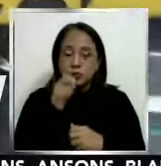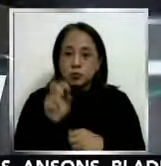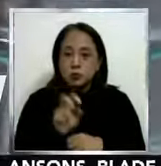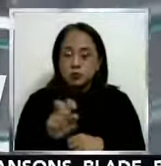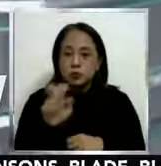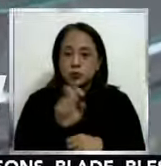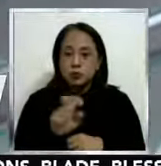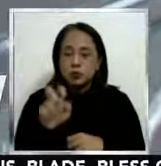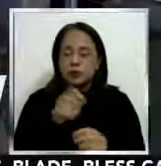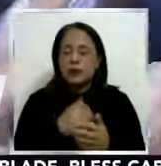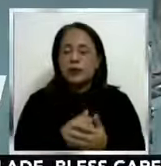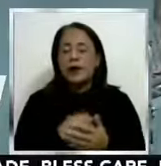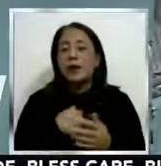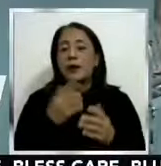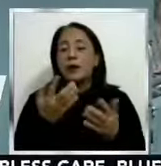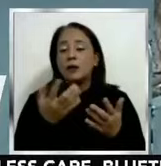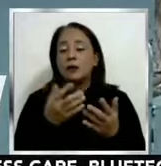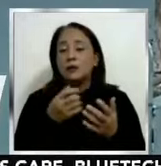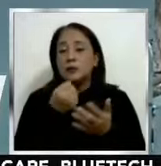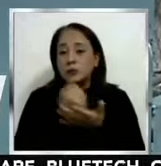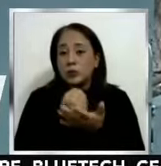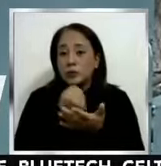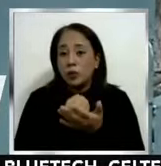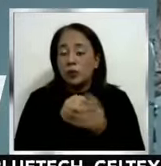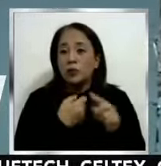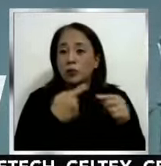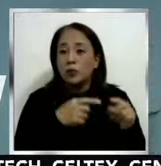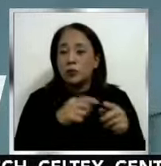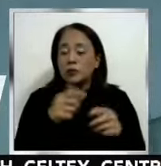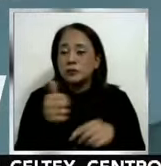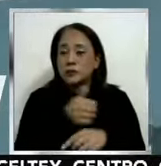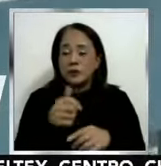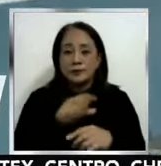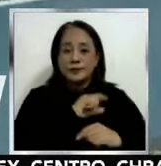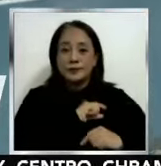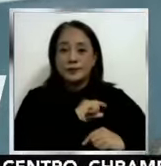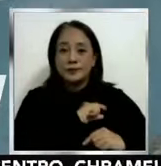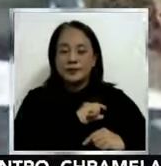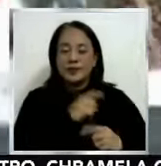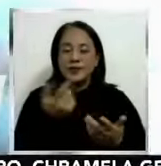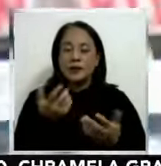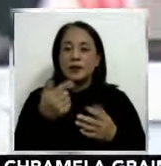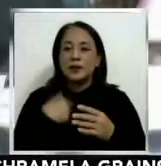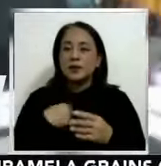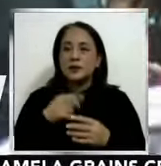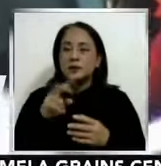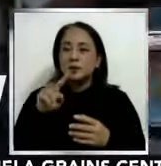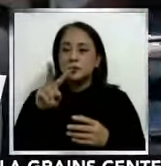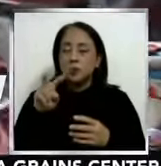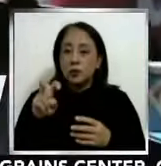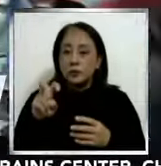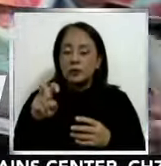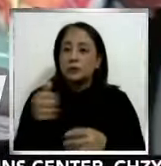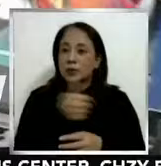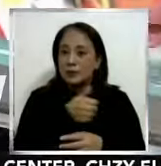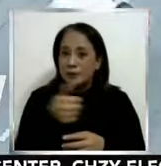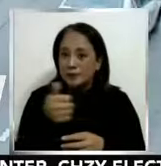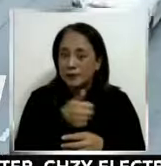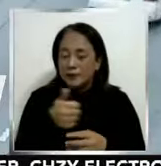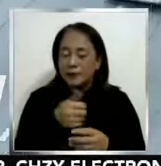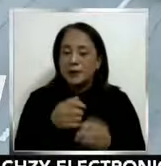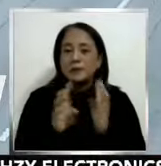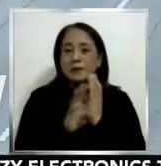pamasahe ang minimum na sweldo. Ang security guard na si Fumar, halos 200 piso ang gastos araw-araw sa bus, jeepney at